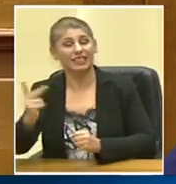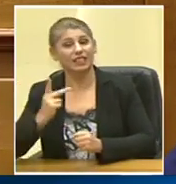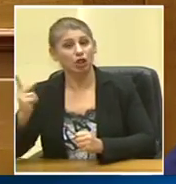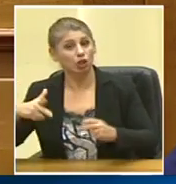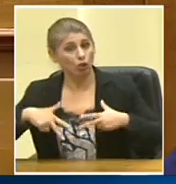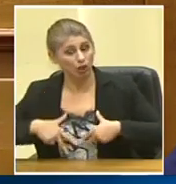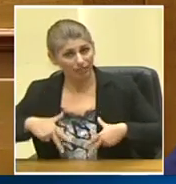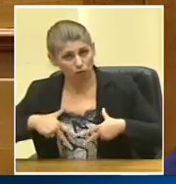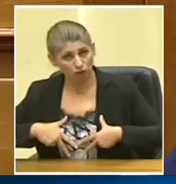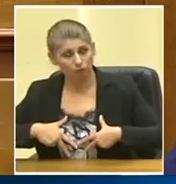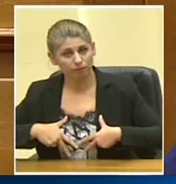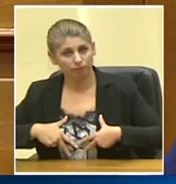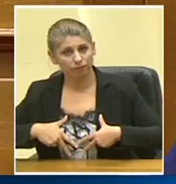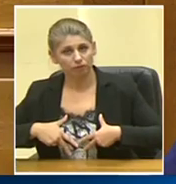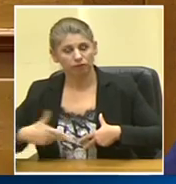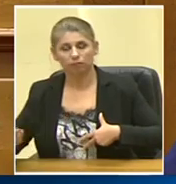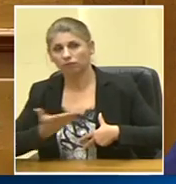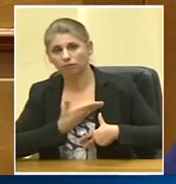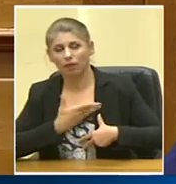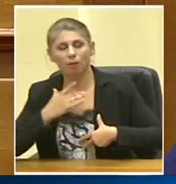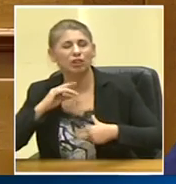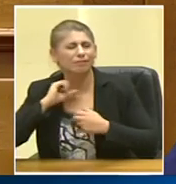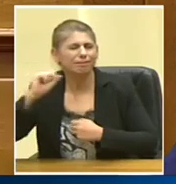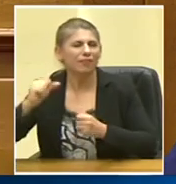κράτος συγκλονίστηκε από τη χρεοκοπία.